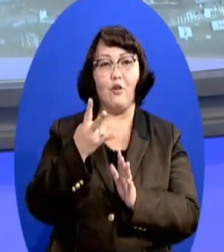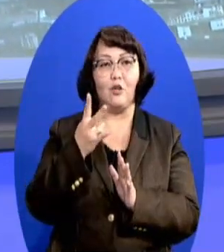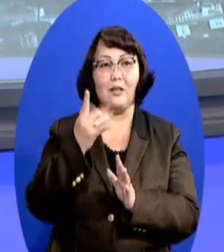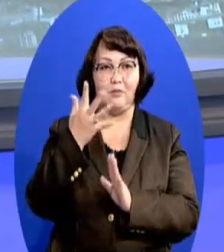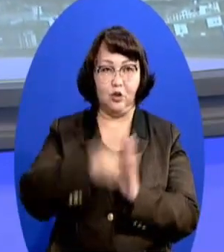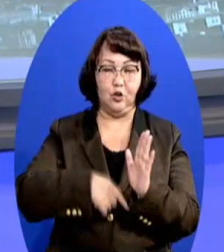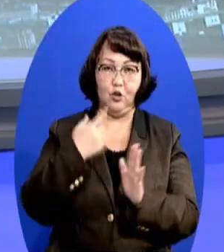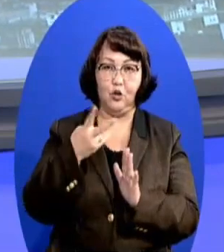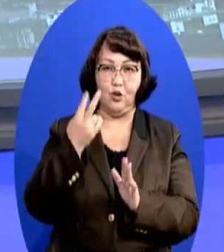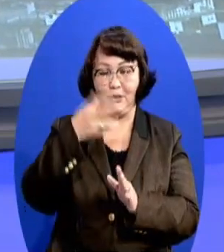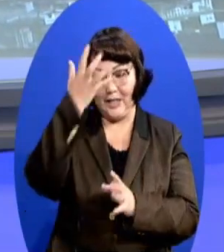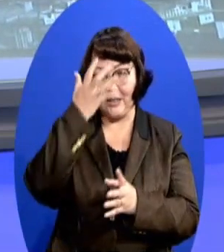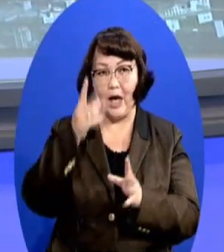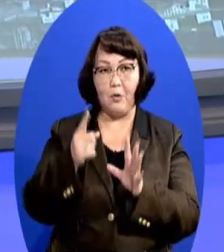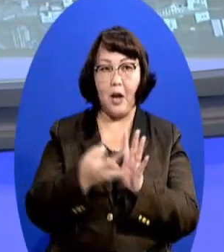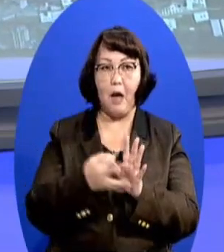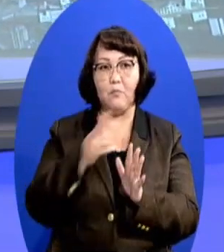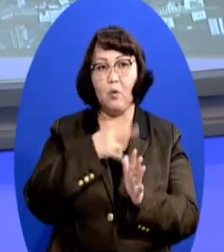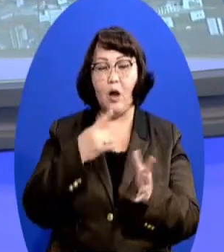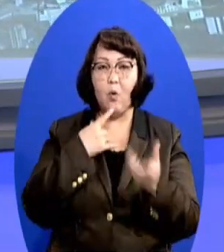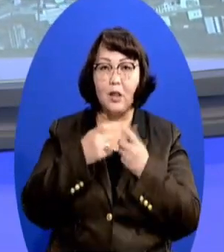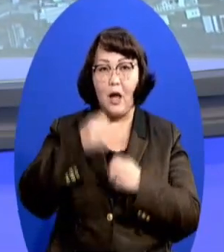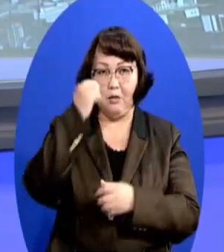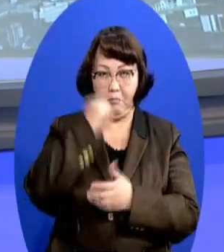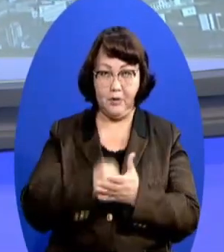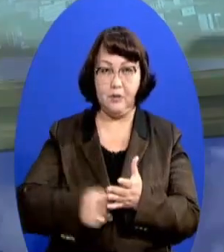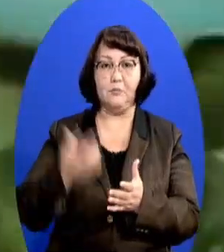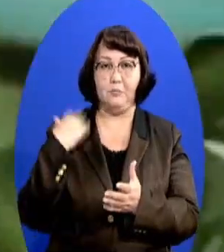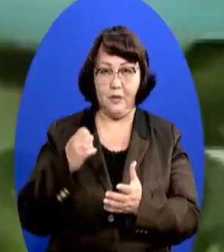засгийн газрын 18 дугаар хуралдаанаар батлагдж байжээ.